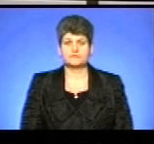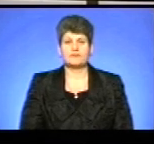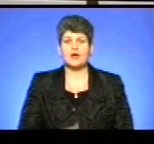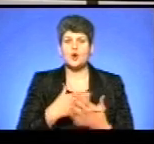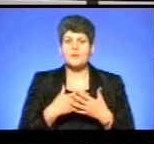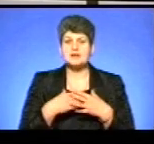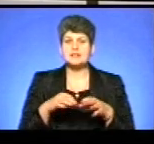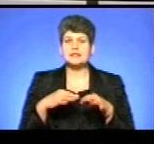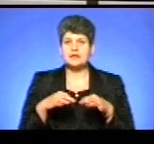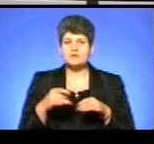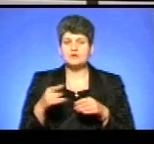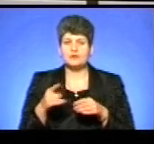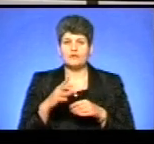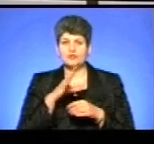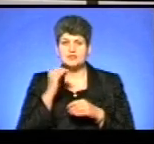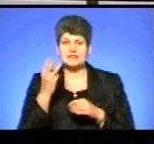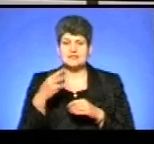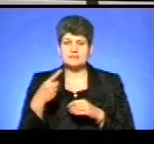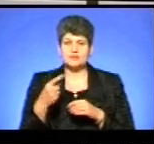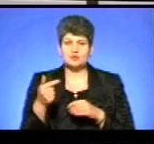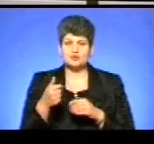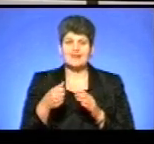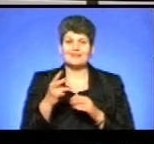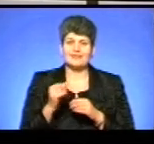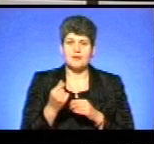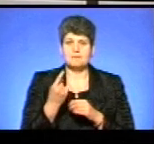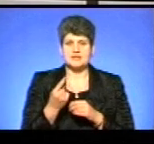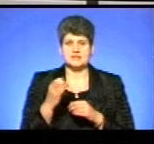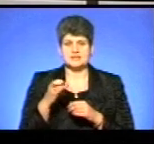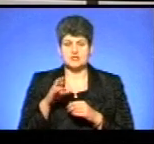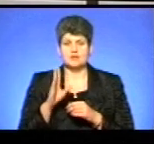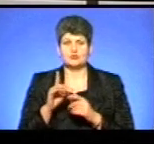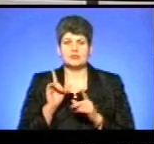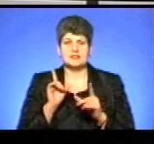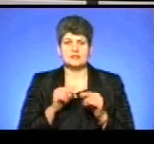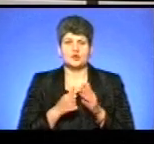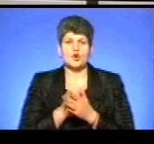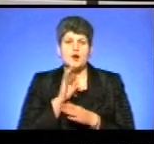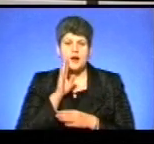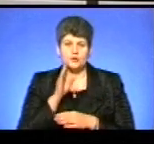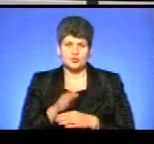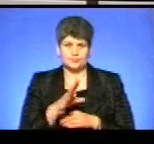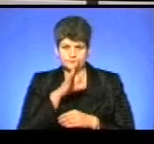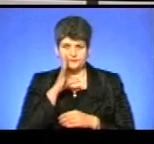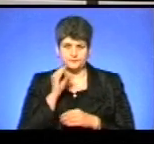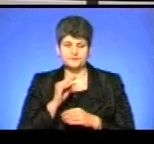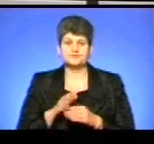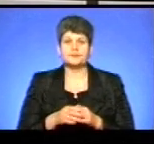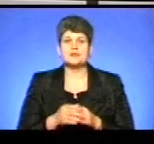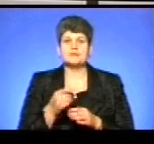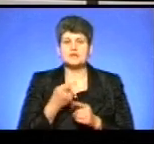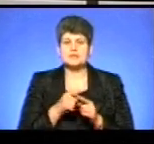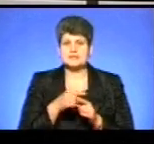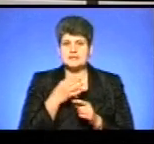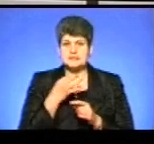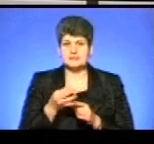Громадський транспорт Тернополя у ніч з 31 грудня на 1 січня курсуватиме до ранку. Про це повідомив начальник управління транспорту